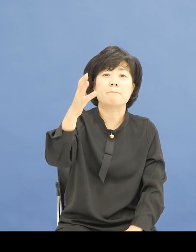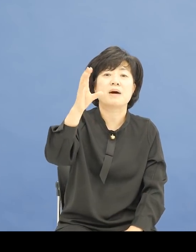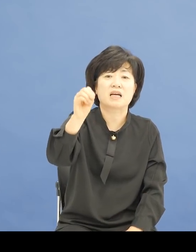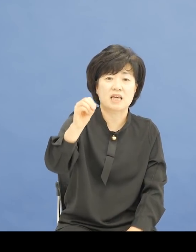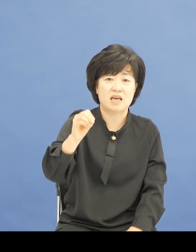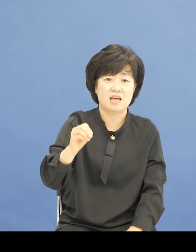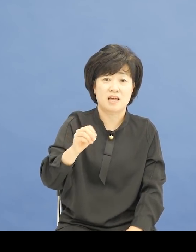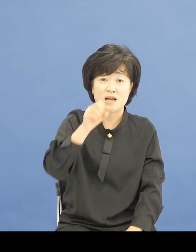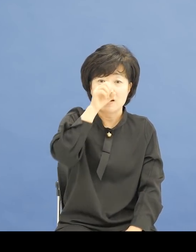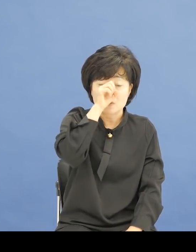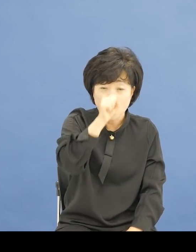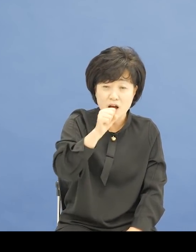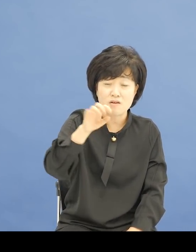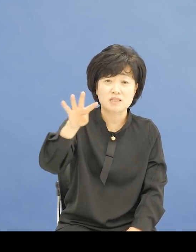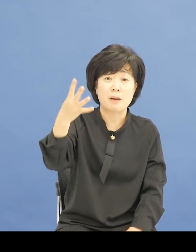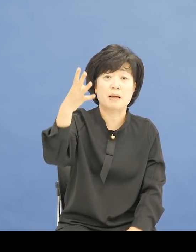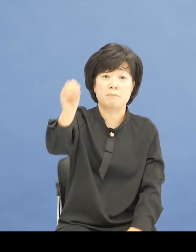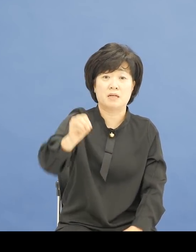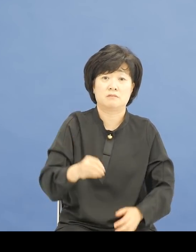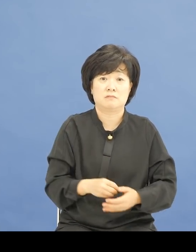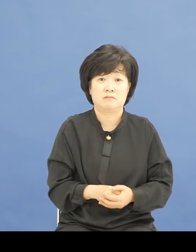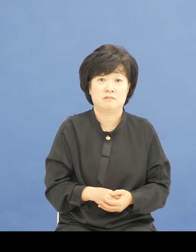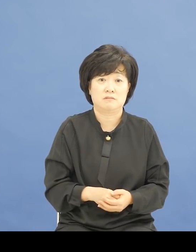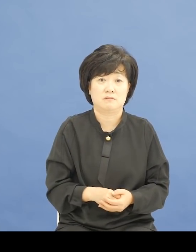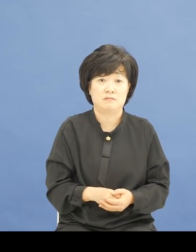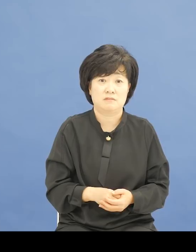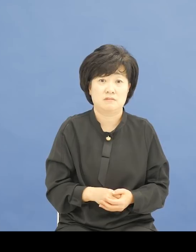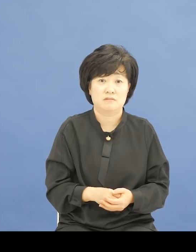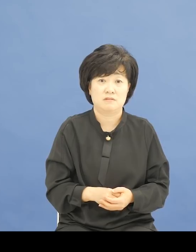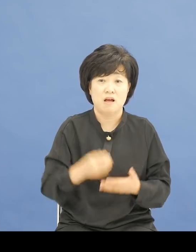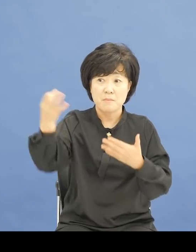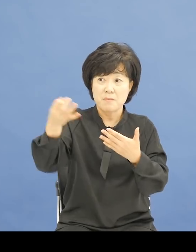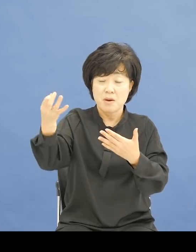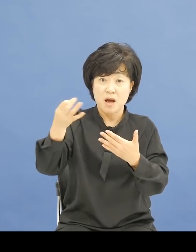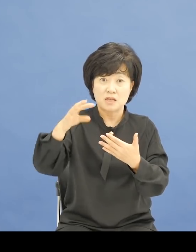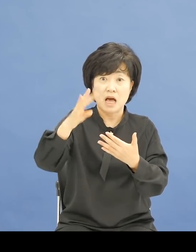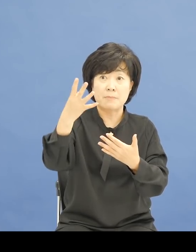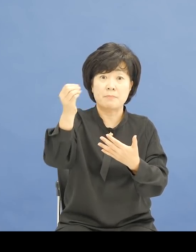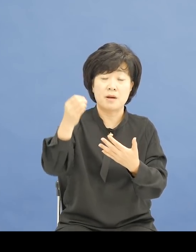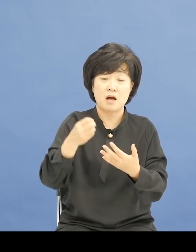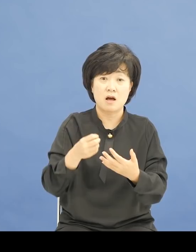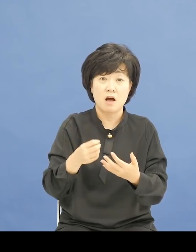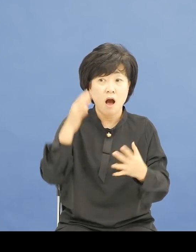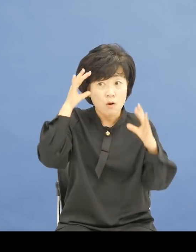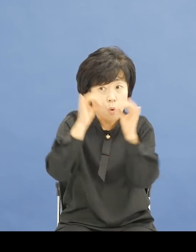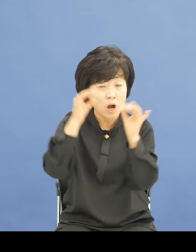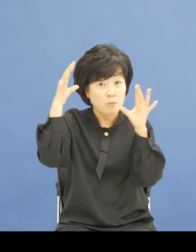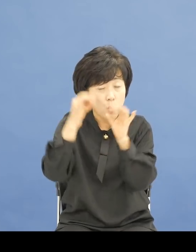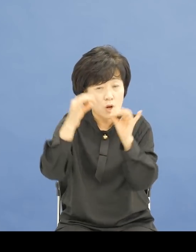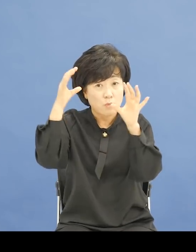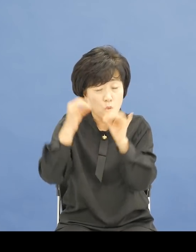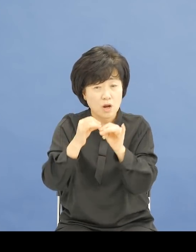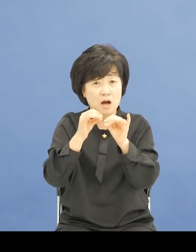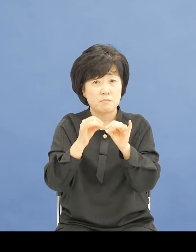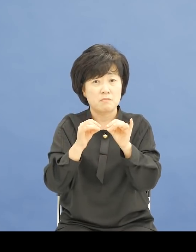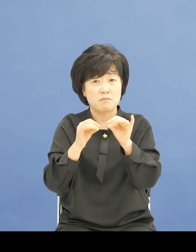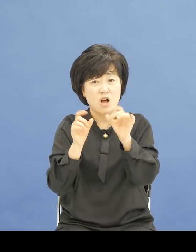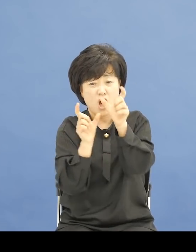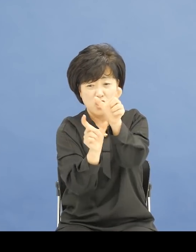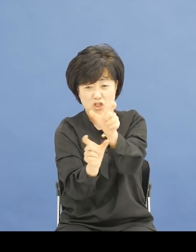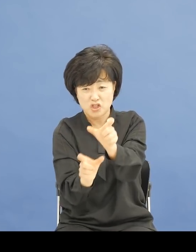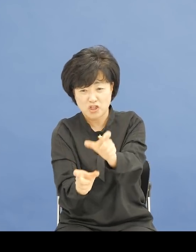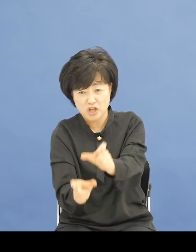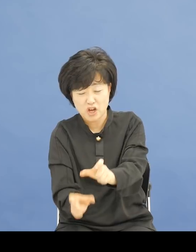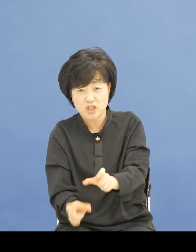개, 조회수가 400만이 됐어요. 네. 그걸 보고 진짜 공감을 공감을 많이 엄청 하시는 많이 거죠. 했구나. 그걸 보고 댓글이